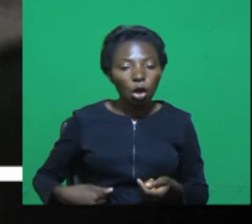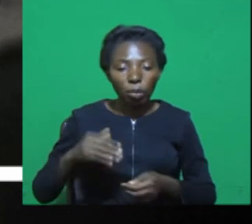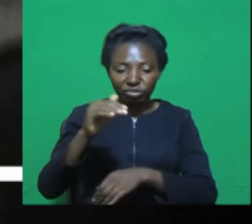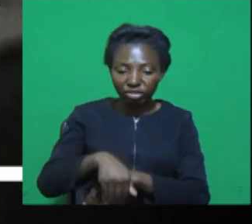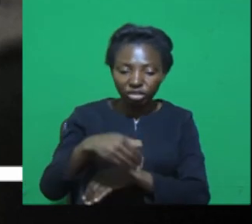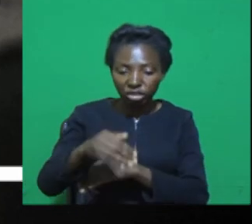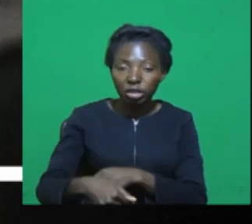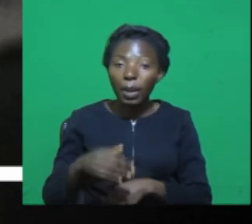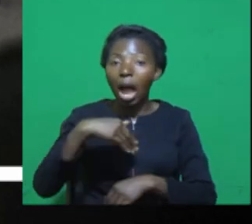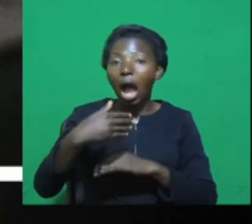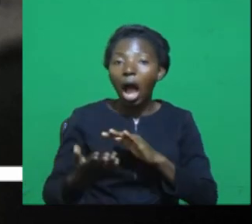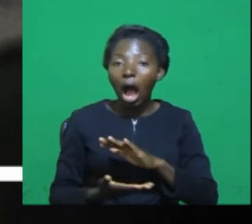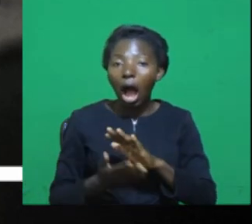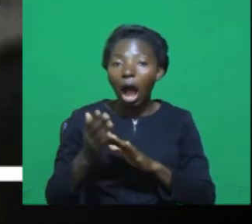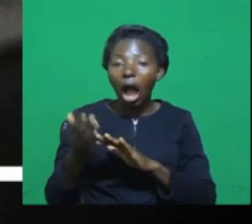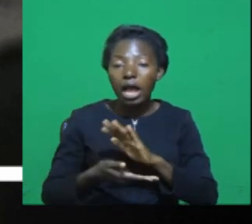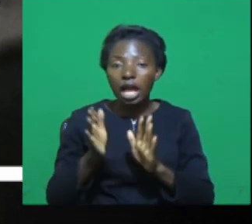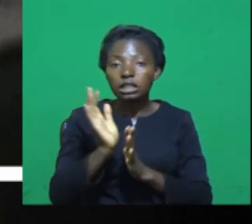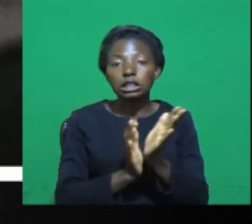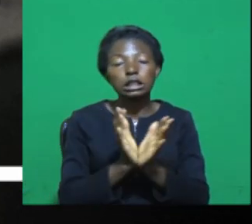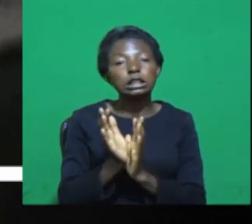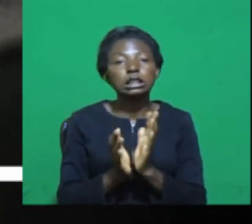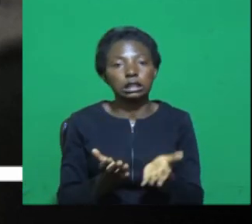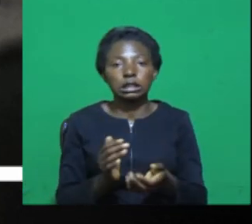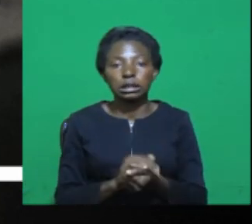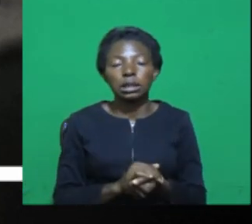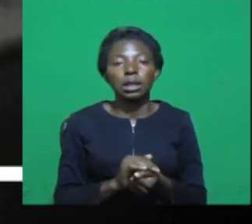pasi pomuti womuoki wakanga uri paShekemu.